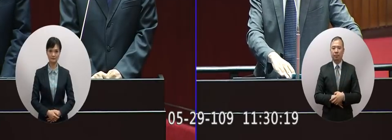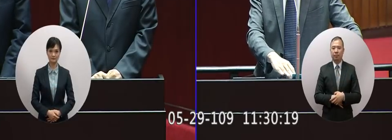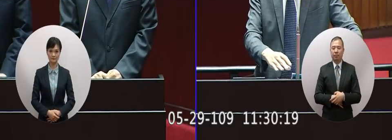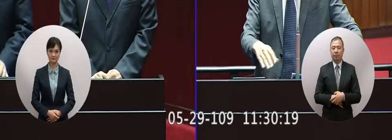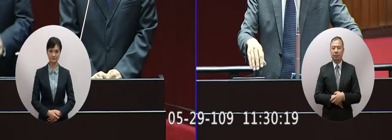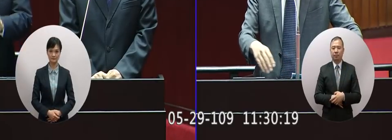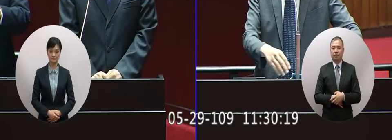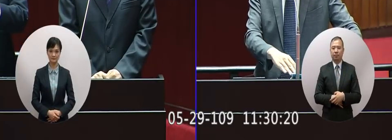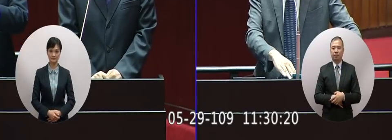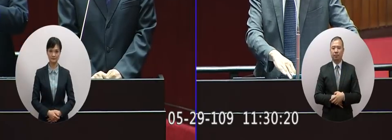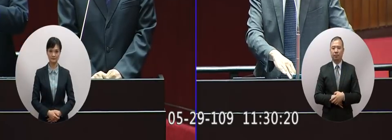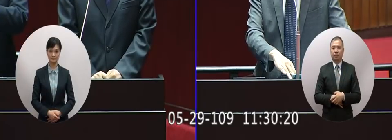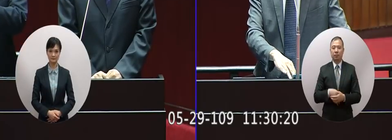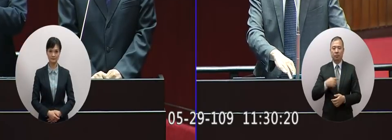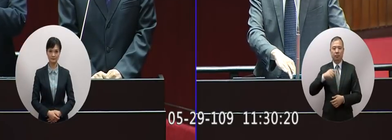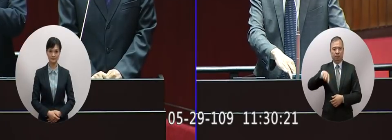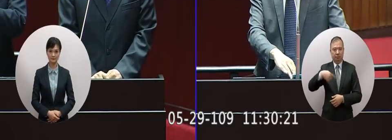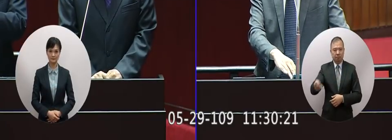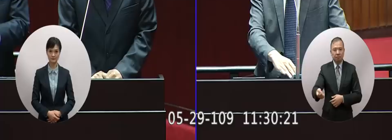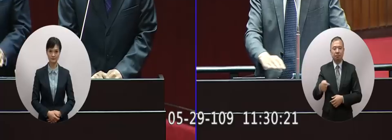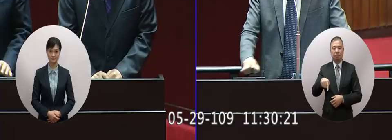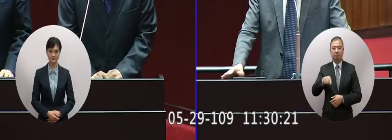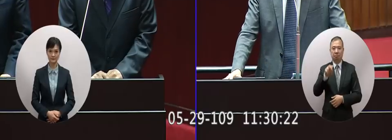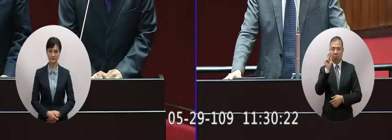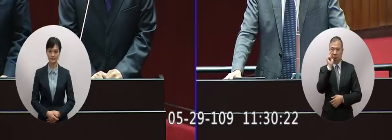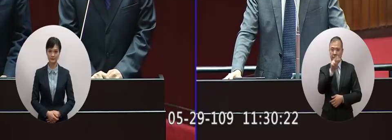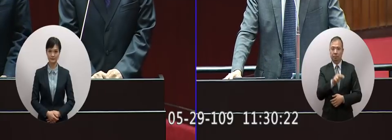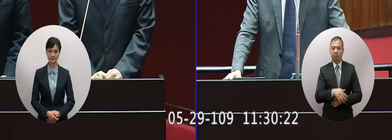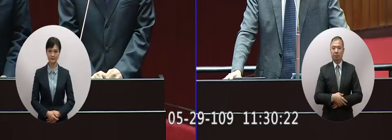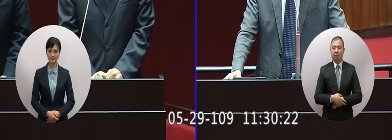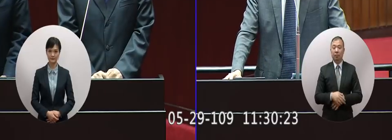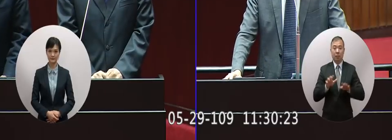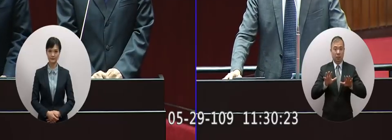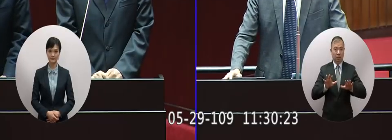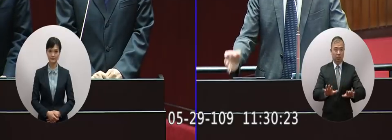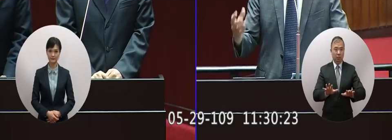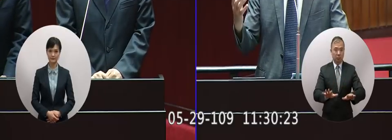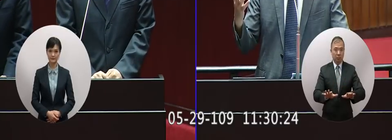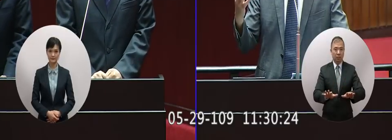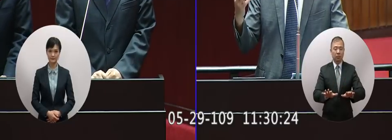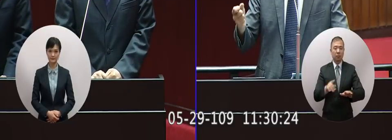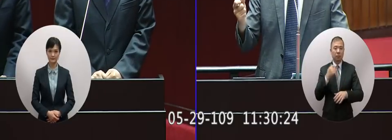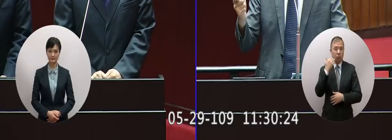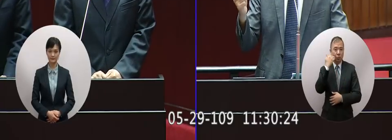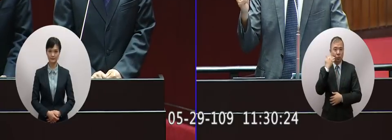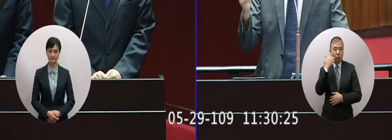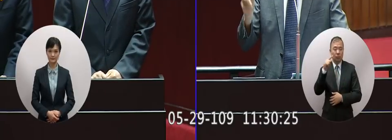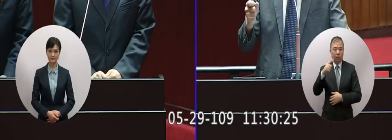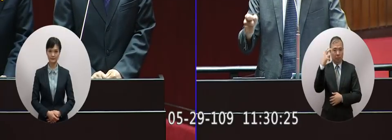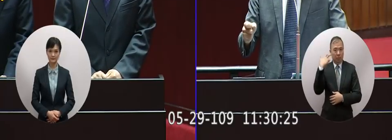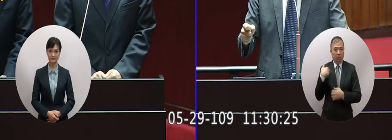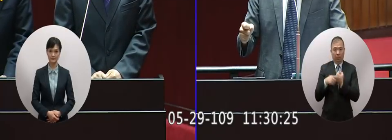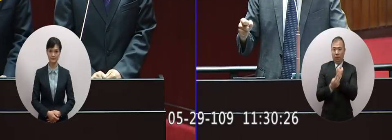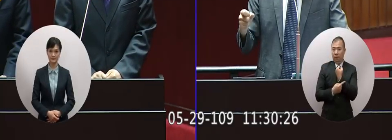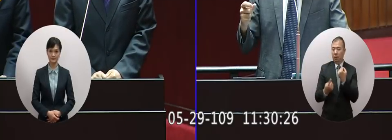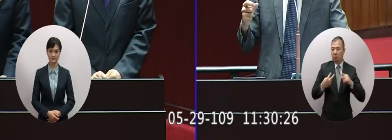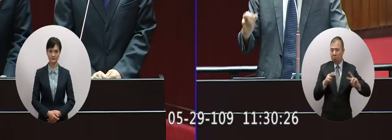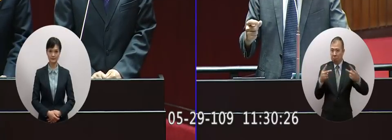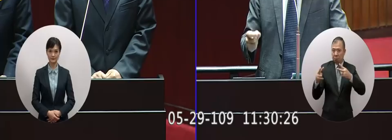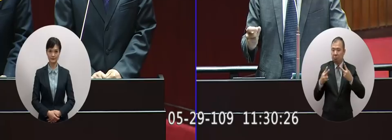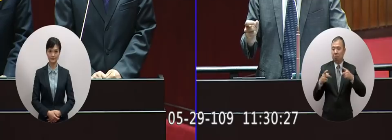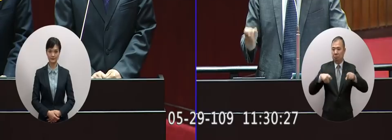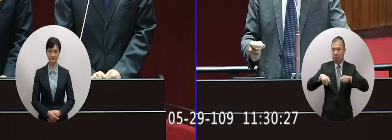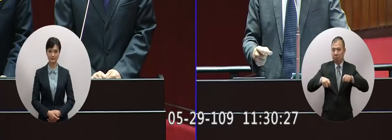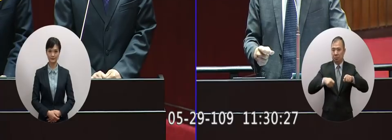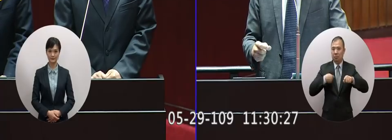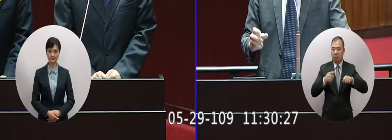基本上我往下哈，就是说按照现在目前来看，如果说我们这个修宪案能够走到这一步，那就是宪